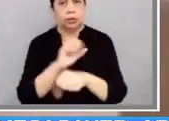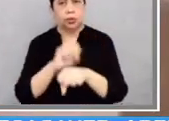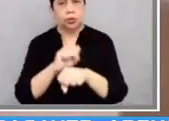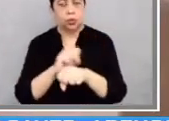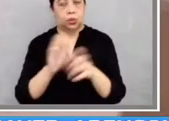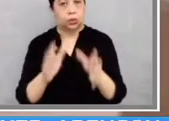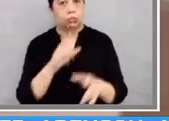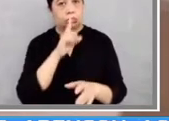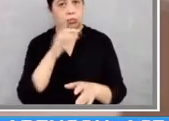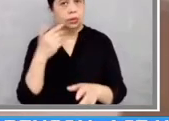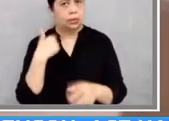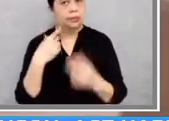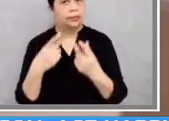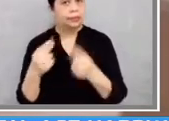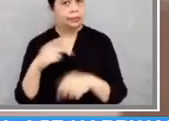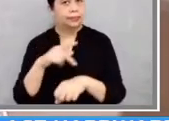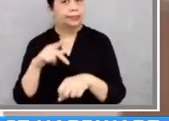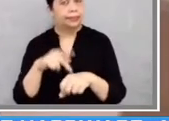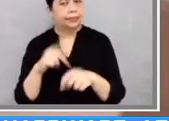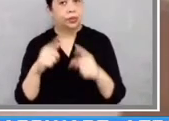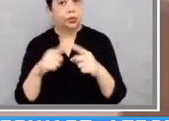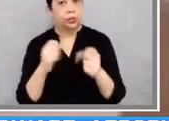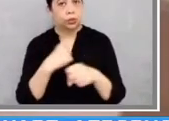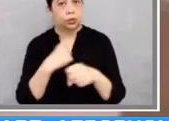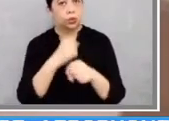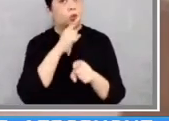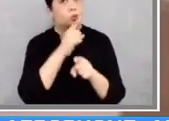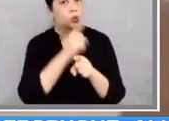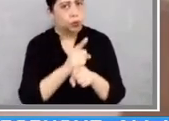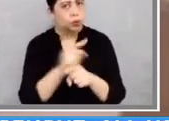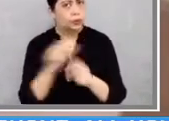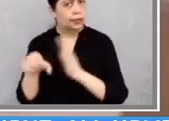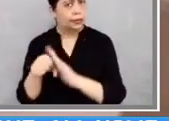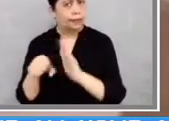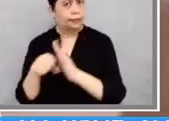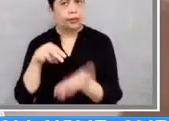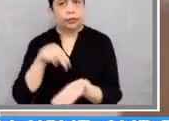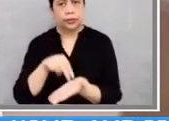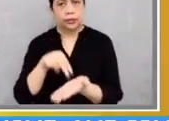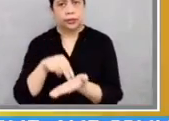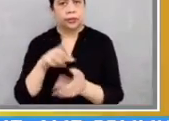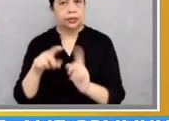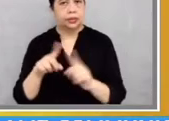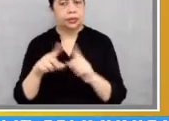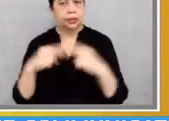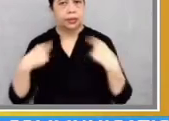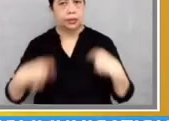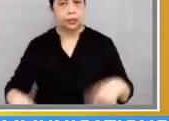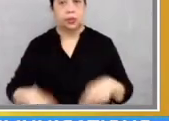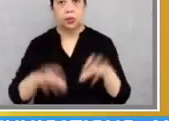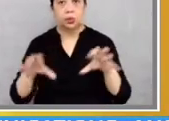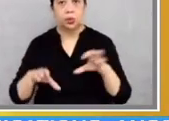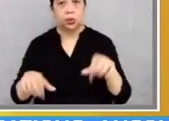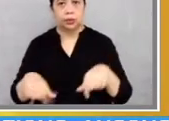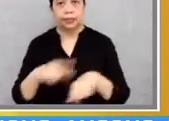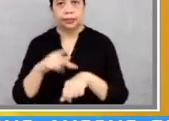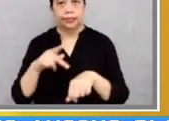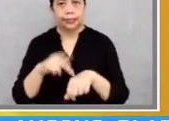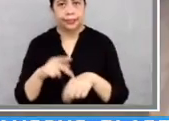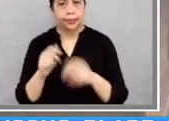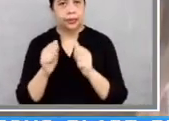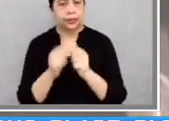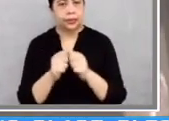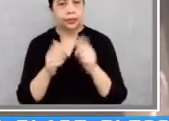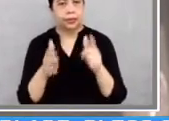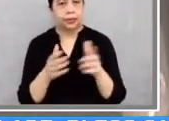mga hakbang ang Pilipinas para siguraduhing may sapat na nurses at iba pang healthcare workers sa bansa. Kabilang po dyan ang